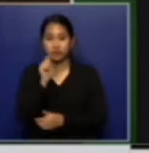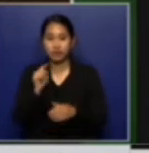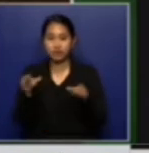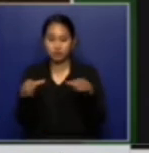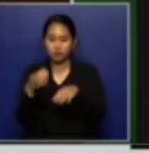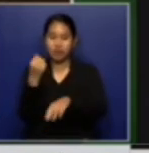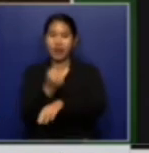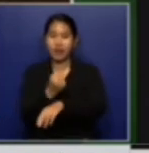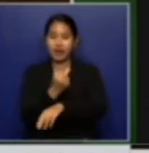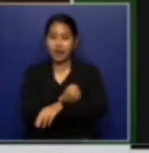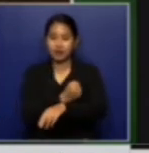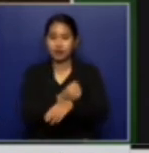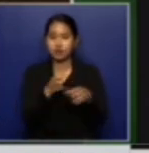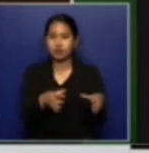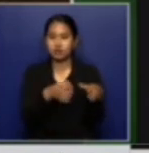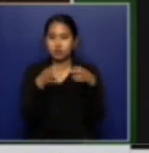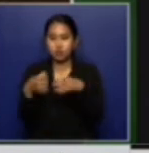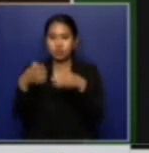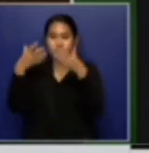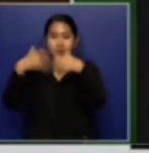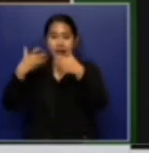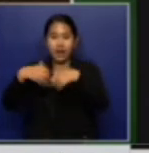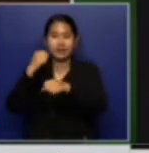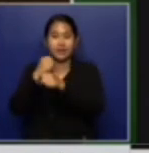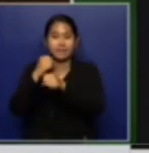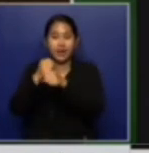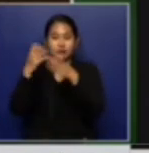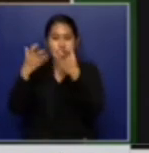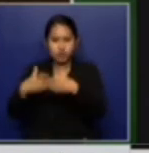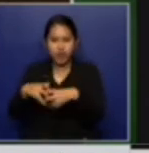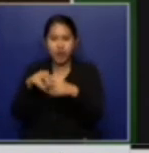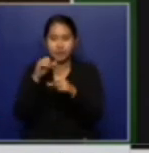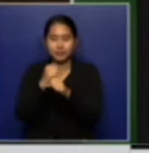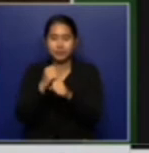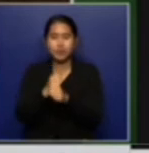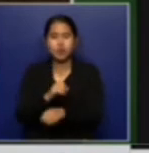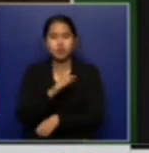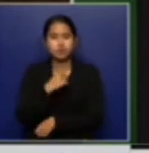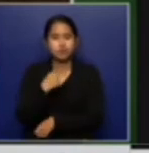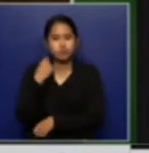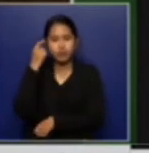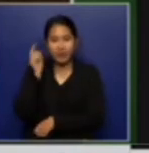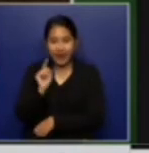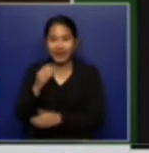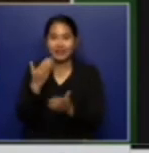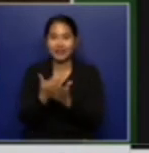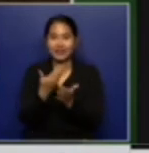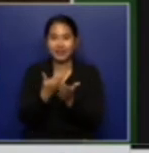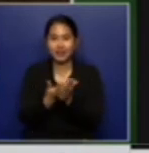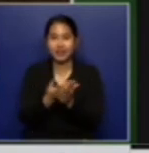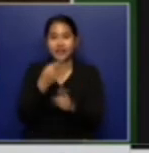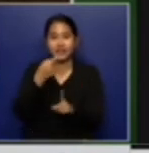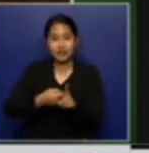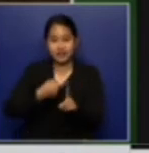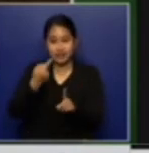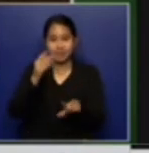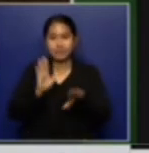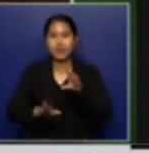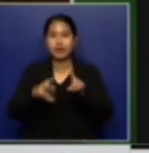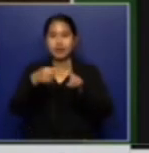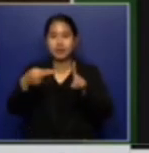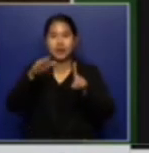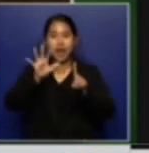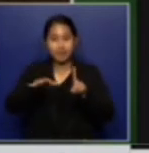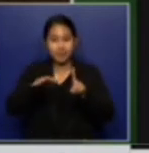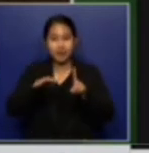านที่ไปทำงานอยู่กลุ่มอุตสาหกรรมเนี่ยสมมติฐานว่าสามารถหาเงินได้เดือนละ